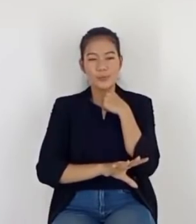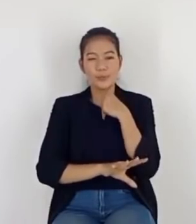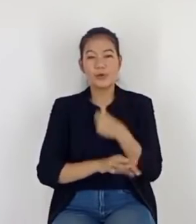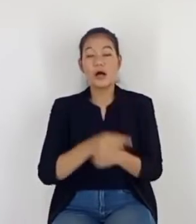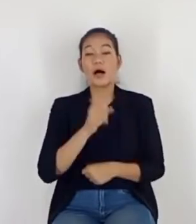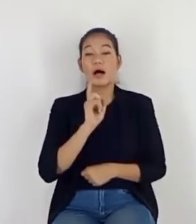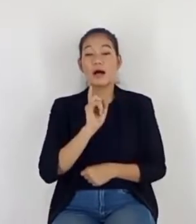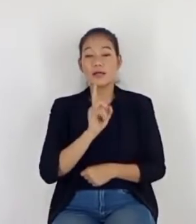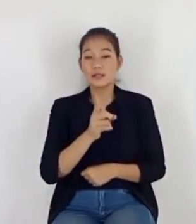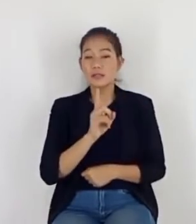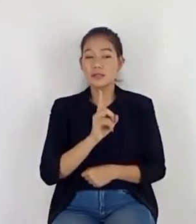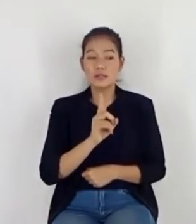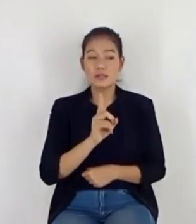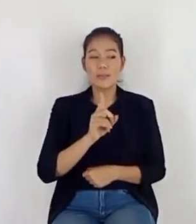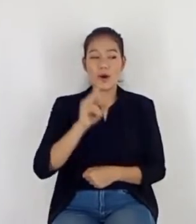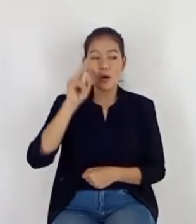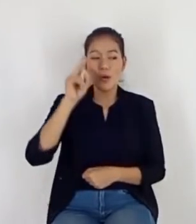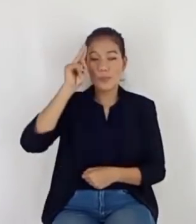darah-Mu